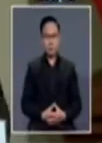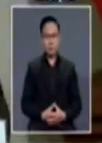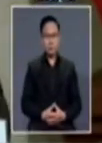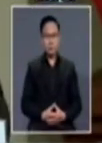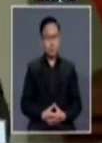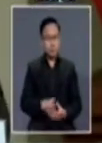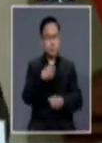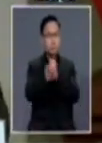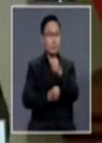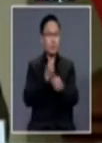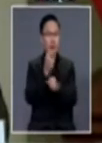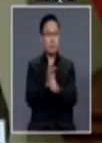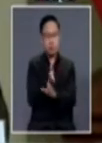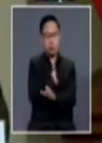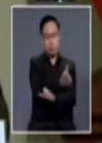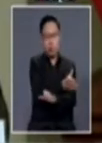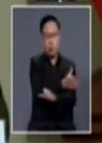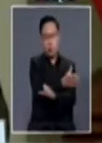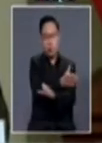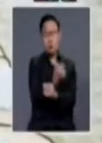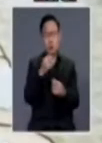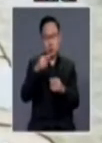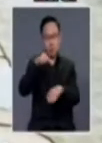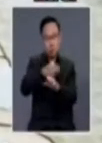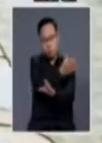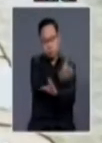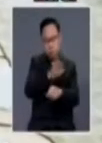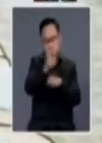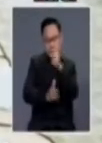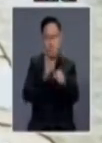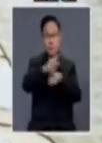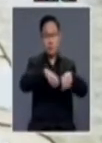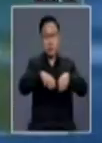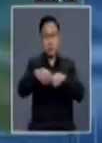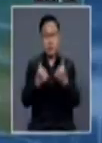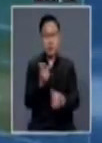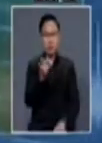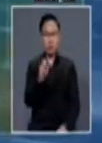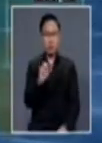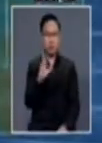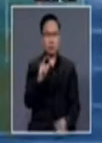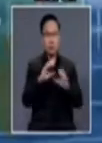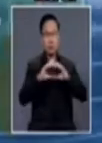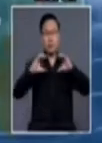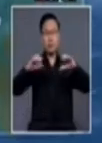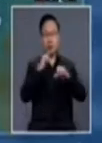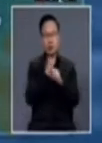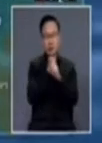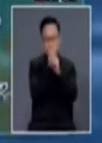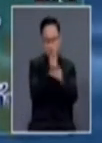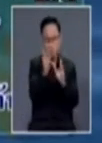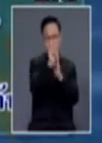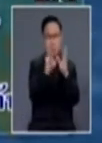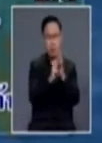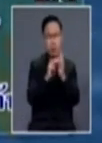ตลอดระยะเวลาในการบริหารราชการแผ่นดินคณะรักษาความสงบแห่งชาติและรัฐบาลได้ยึดถือพระราชบัญญัติป้องกันและบรรเทา